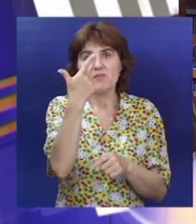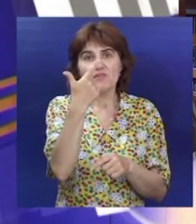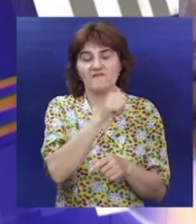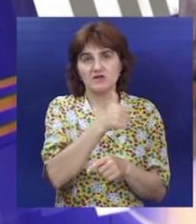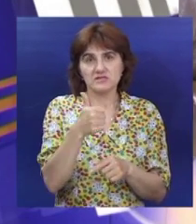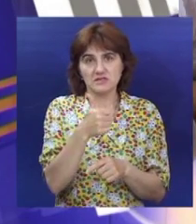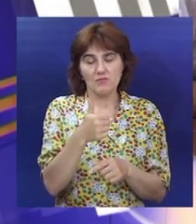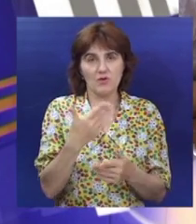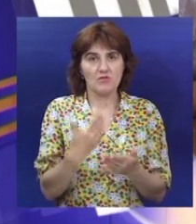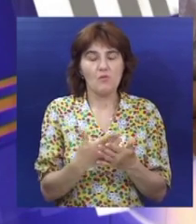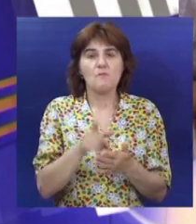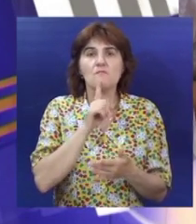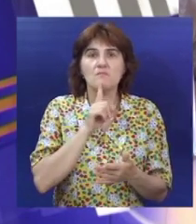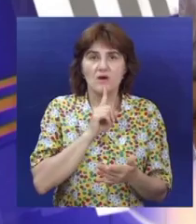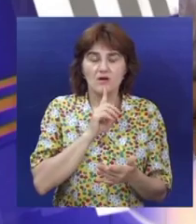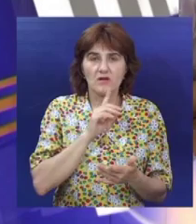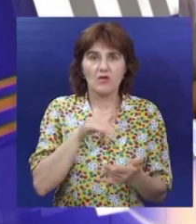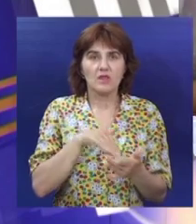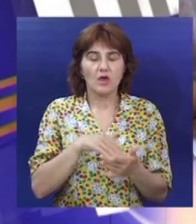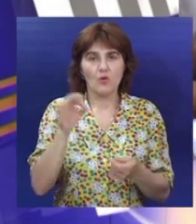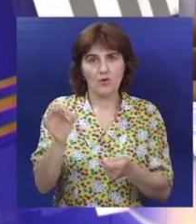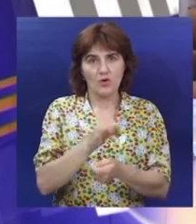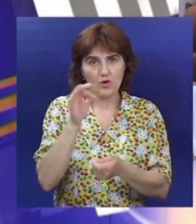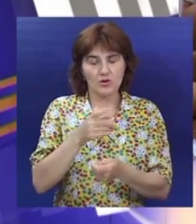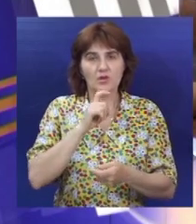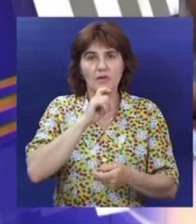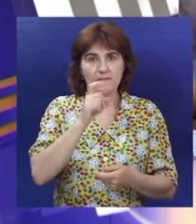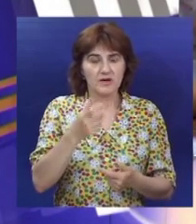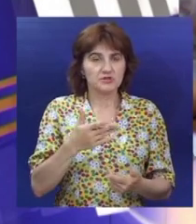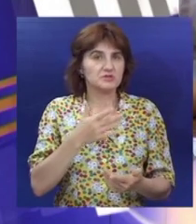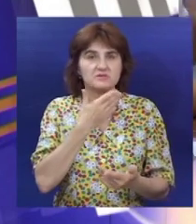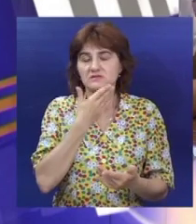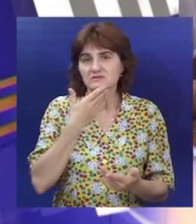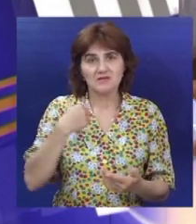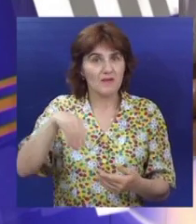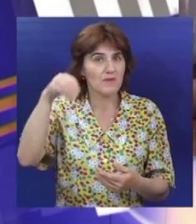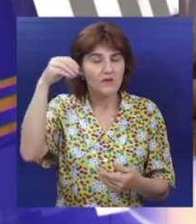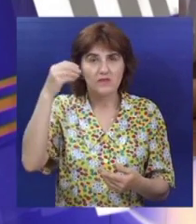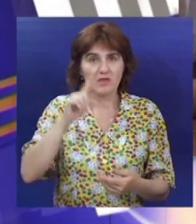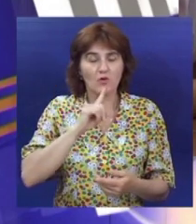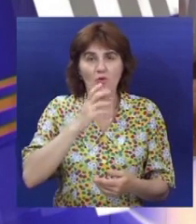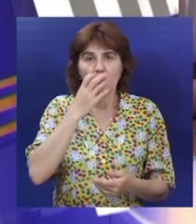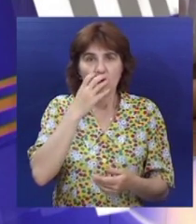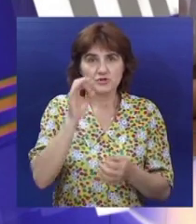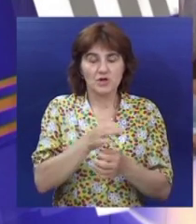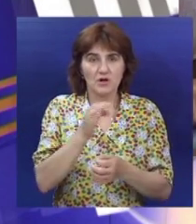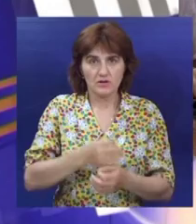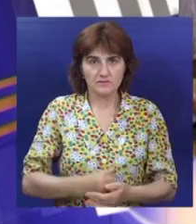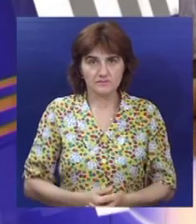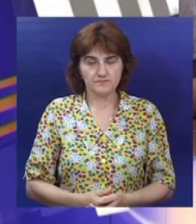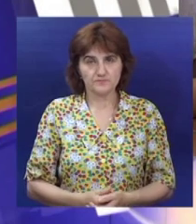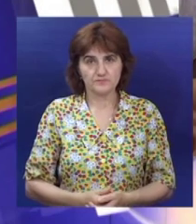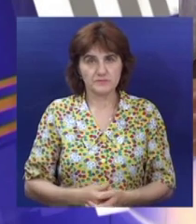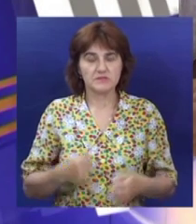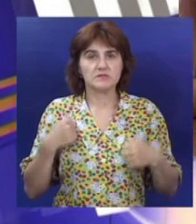svega 2. Kada je reč o hemijskoj školi, za odeljenje modnog krojača na mađarskom jeziku nema niti jedan zainteresovani